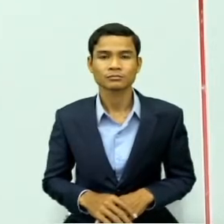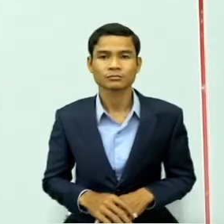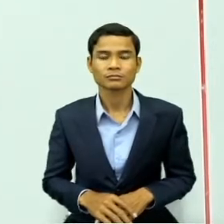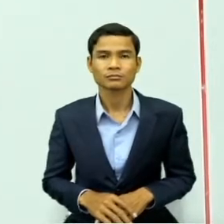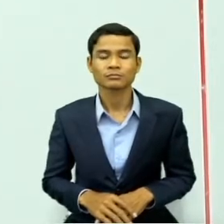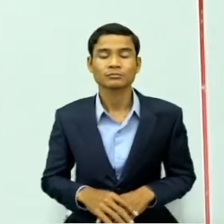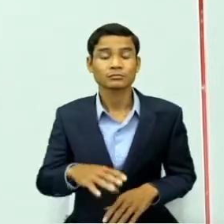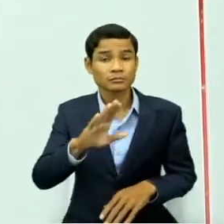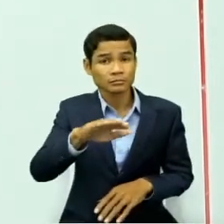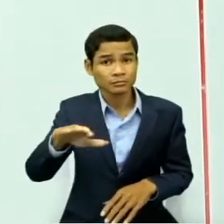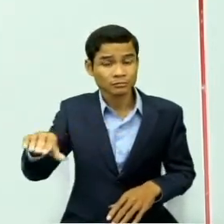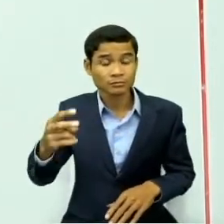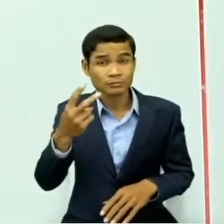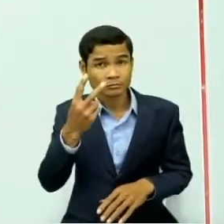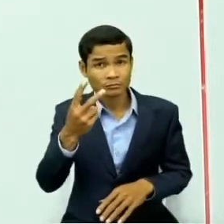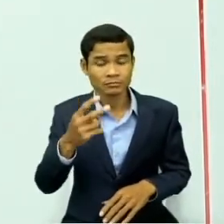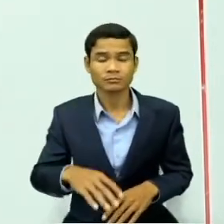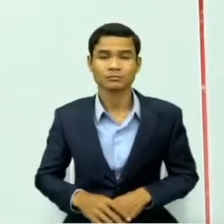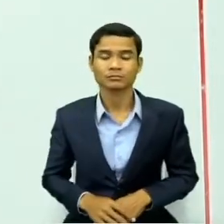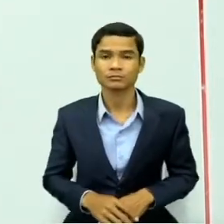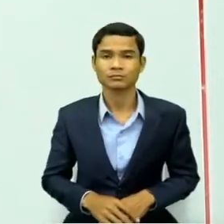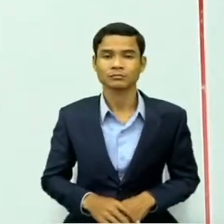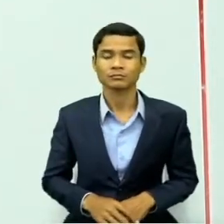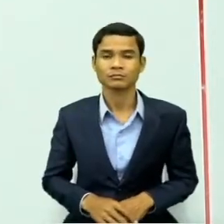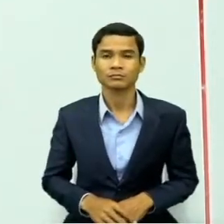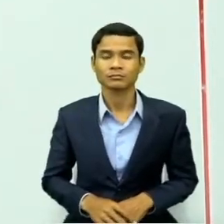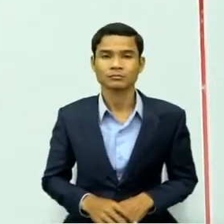chà là con cho rô mơ tặng ọc nền á